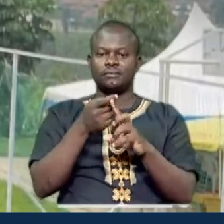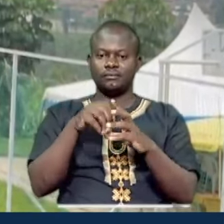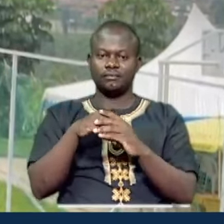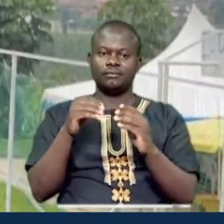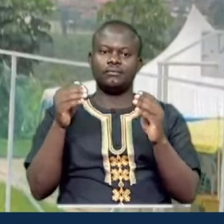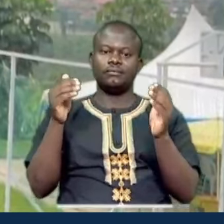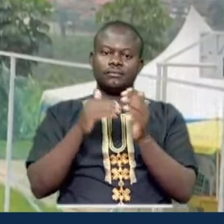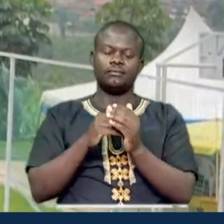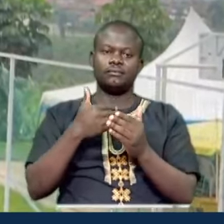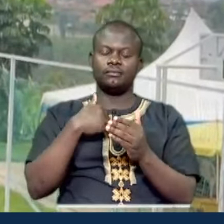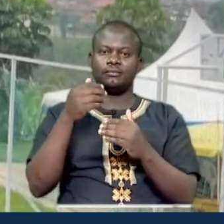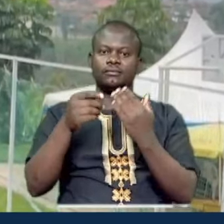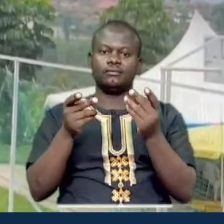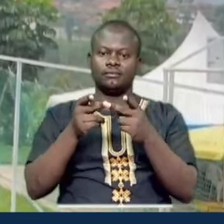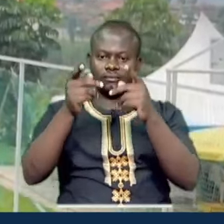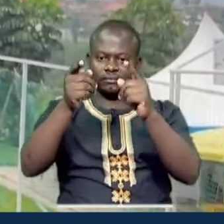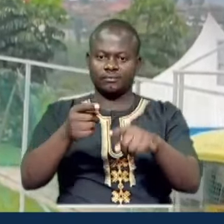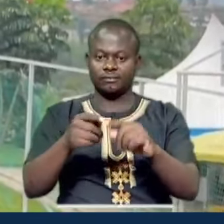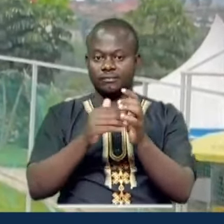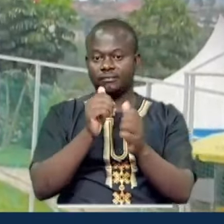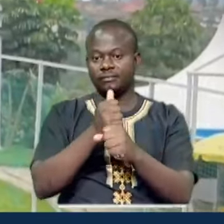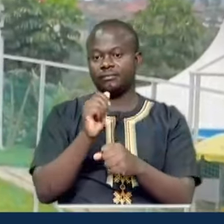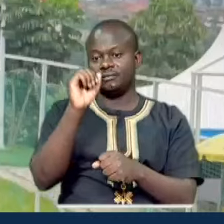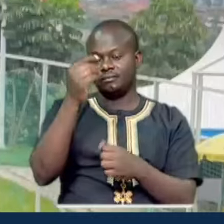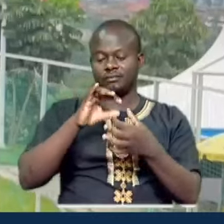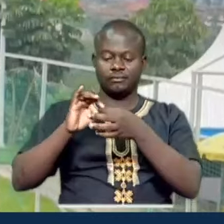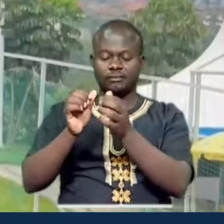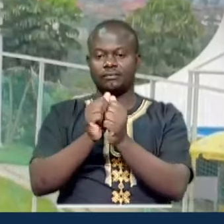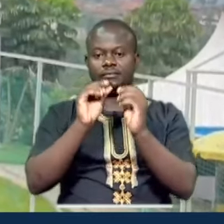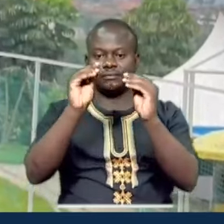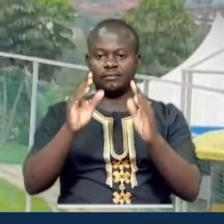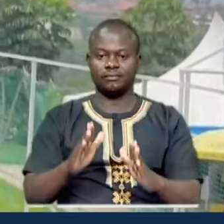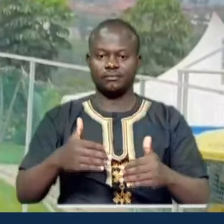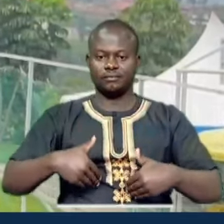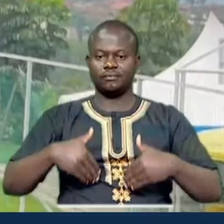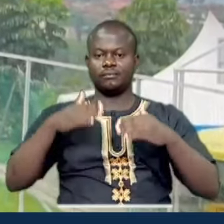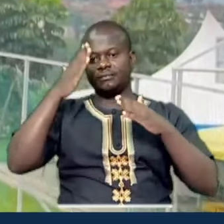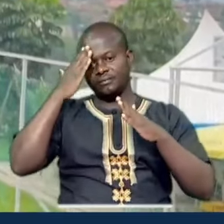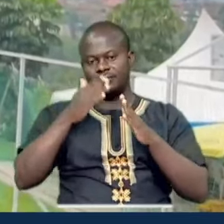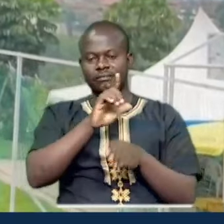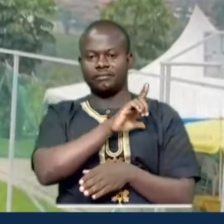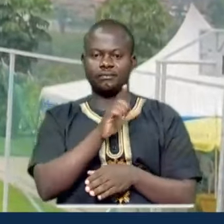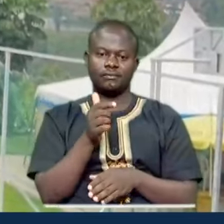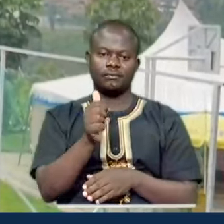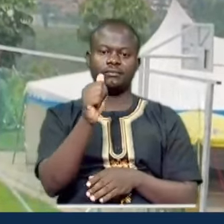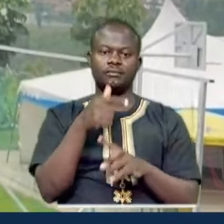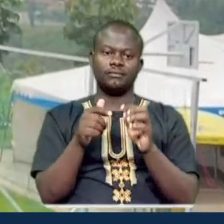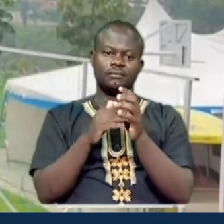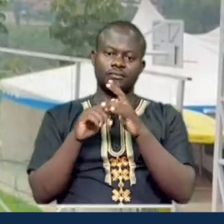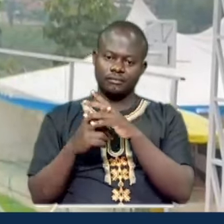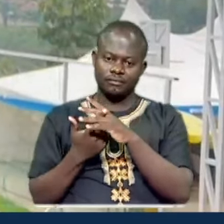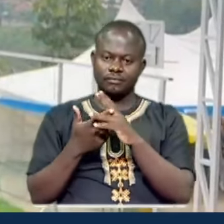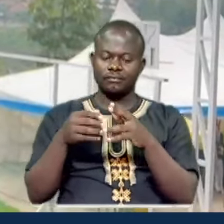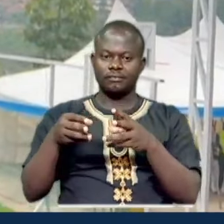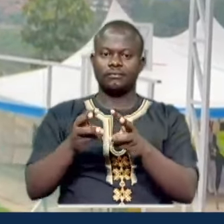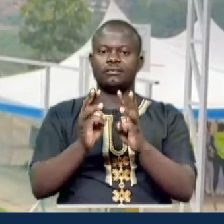agera. Ariko icyo bakora cya mbere dufatanyije nuko twigisha urubyiruko rukamenya ayo mahirwe rukayaheraho, ku